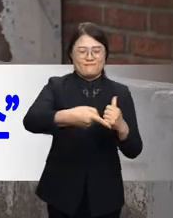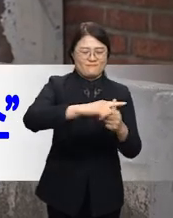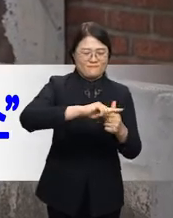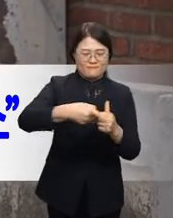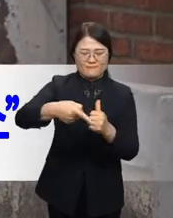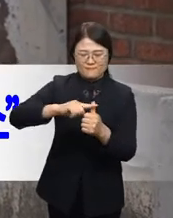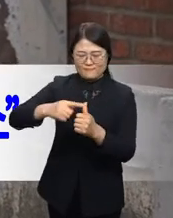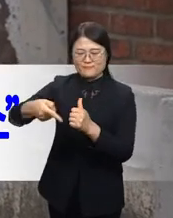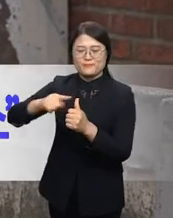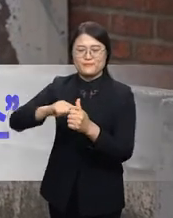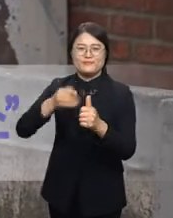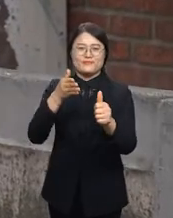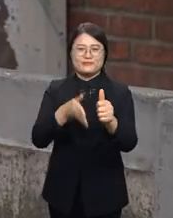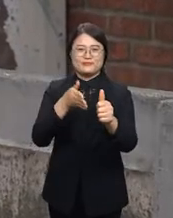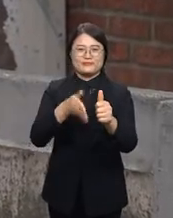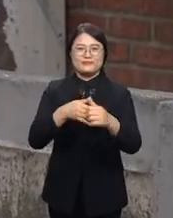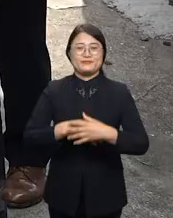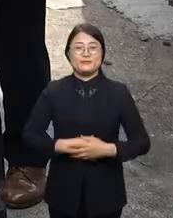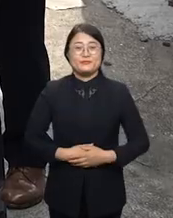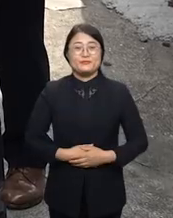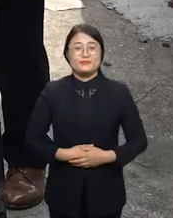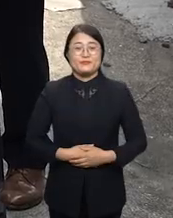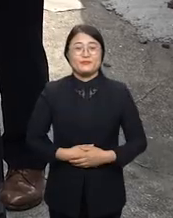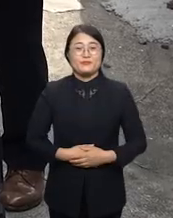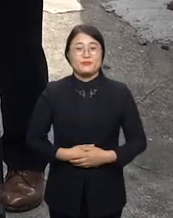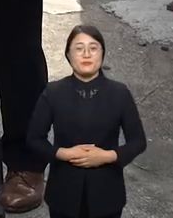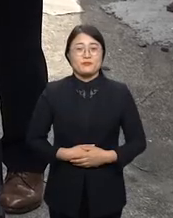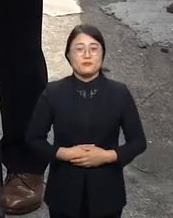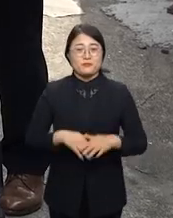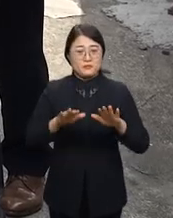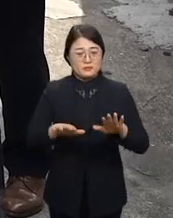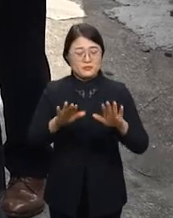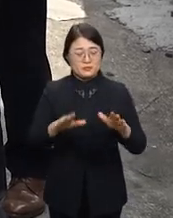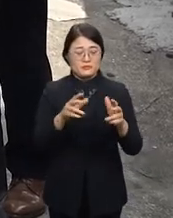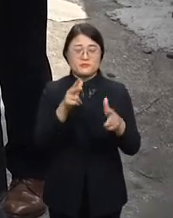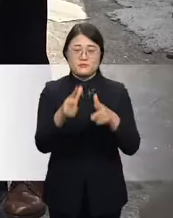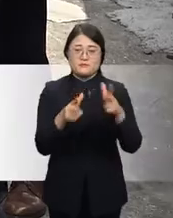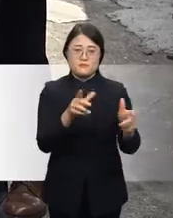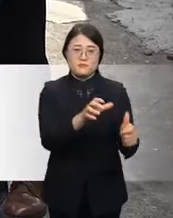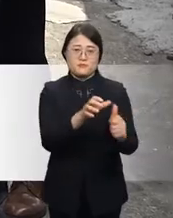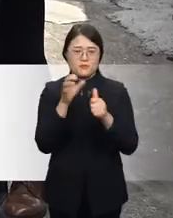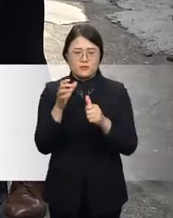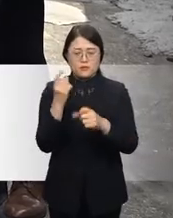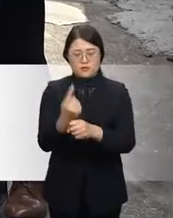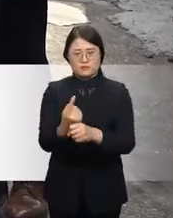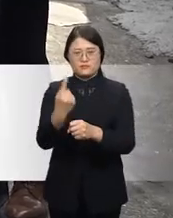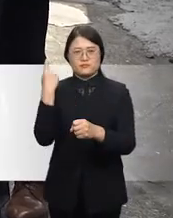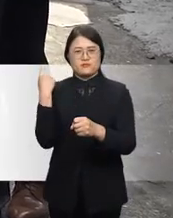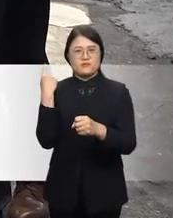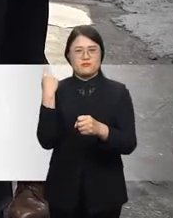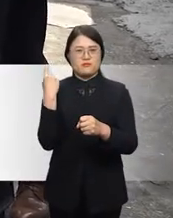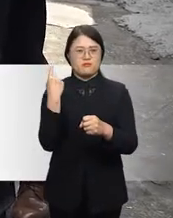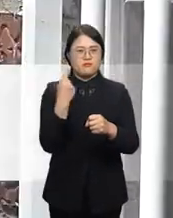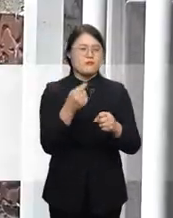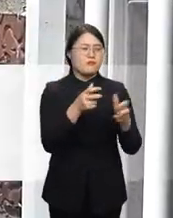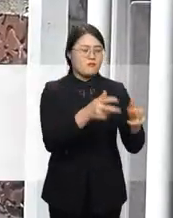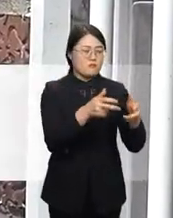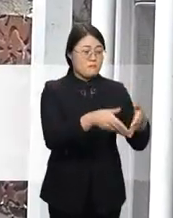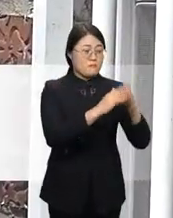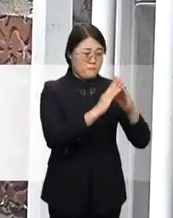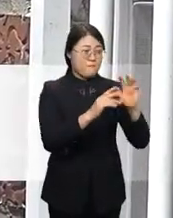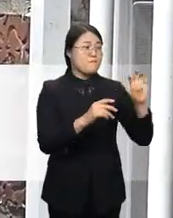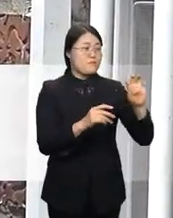바란다고 당부했습니다. 한편 의왕시 신바람 사업을 통해 2020년 에어컨 30대 설치를